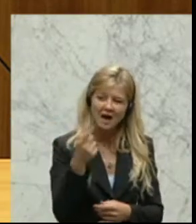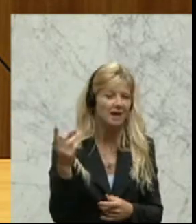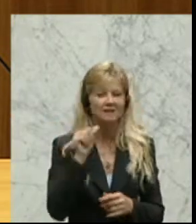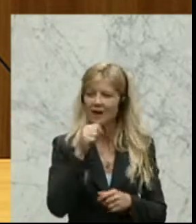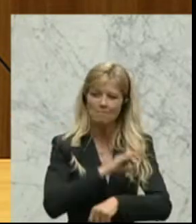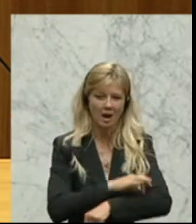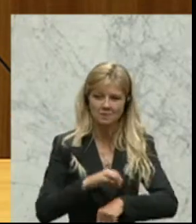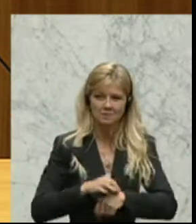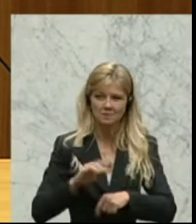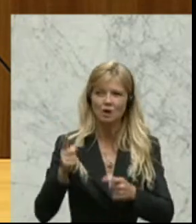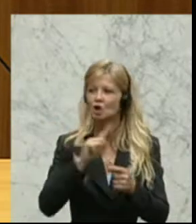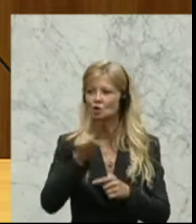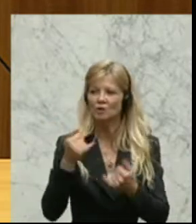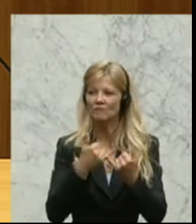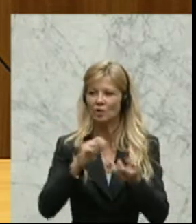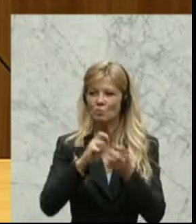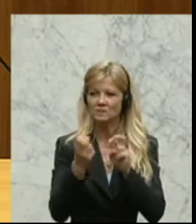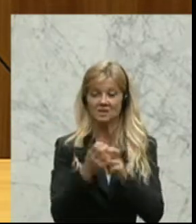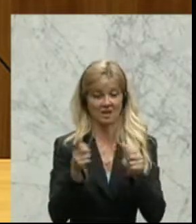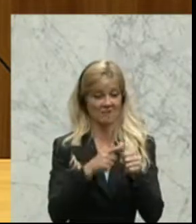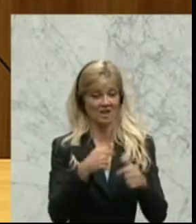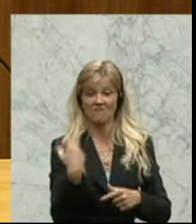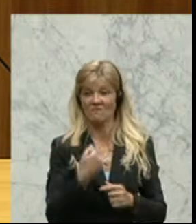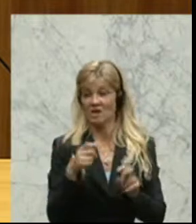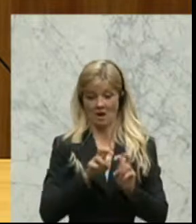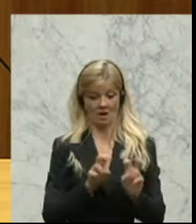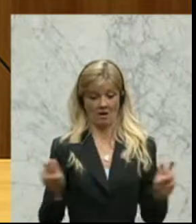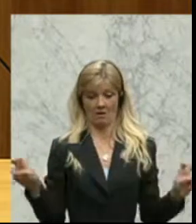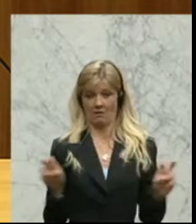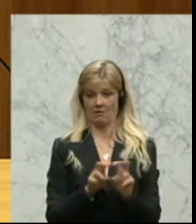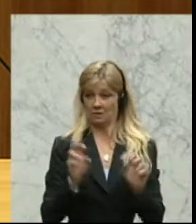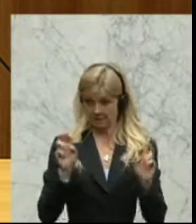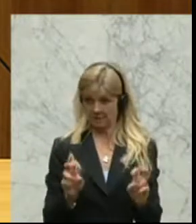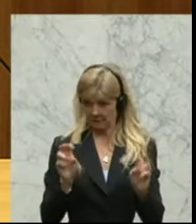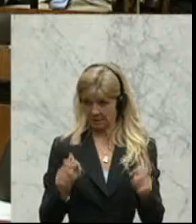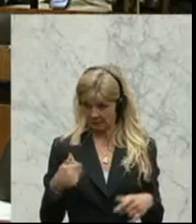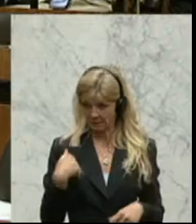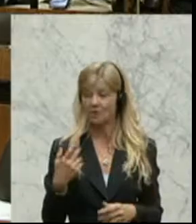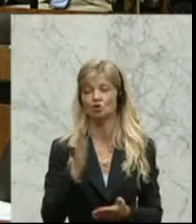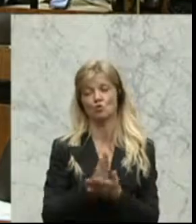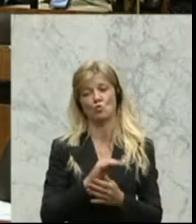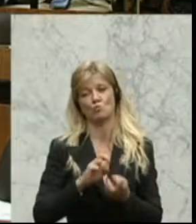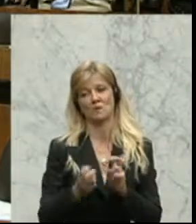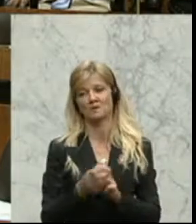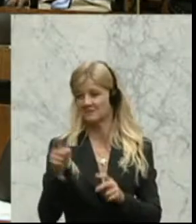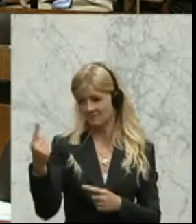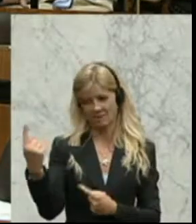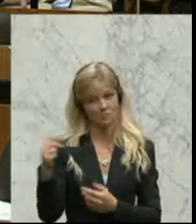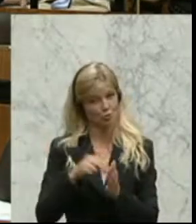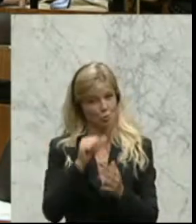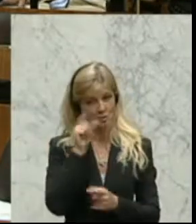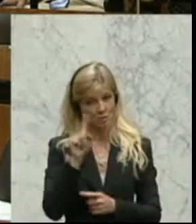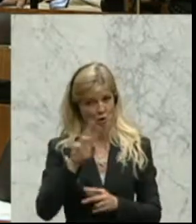würden, hätten wir es bereits umgesetzt. Sie haben es noch nicht, Sie reden nur davon. Aber was an dieser